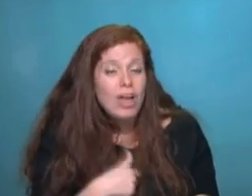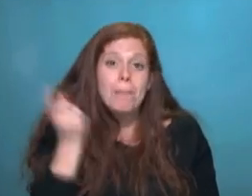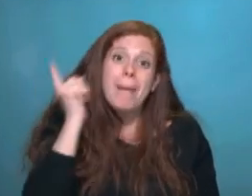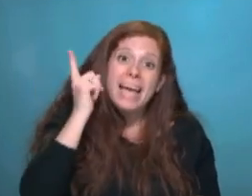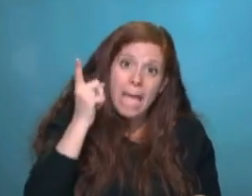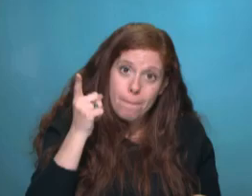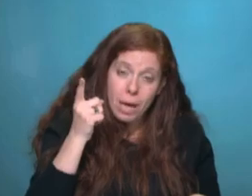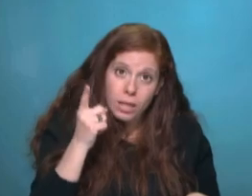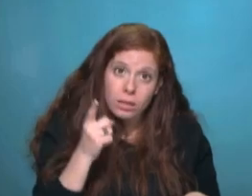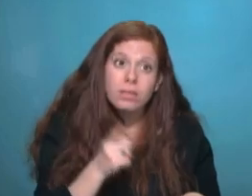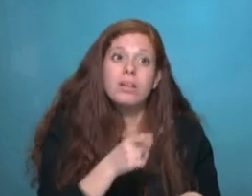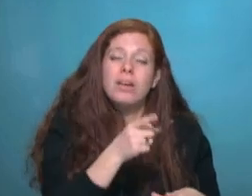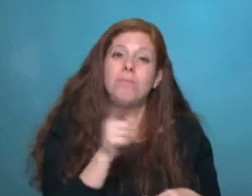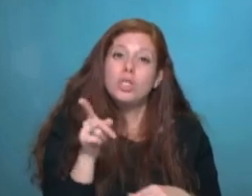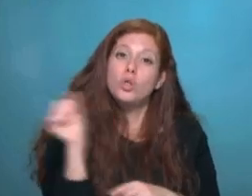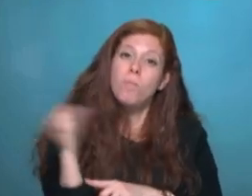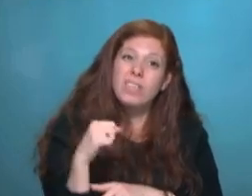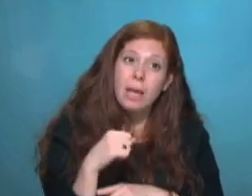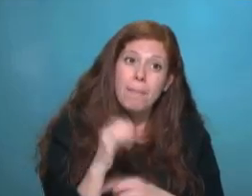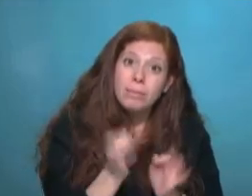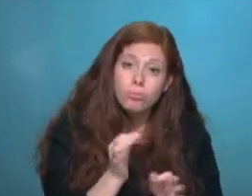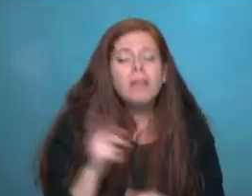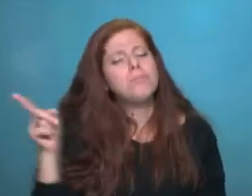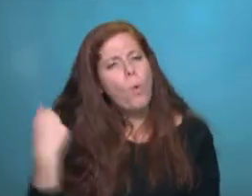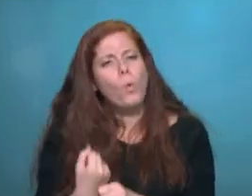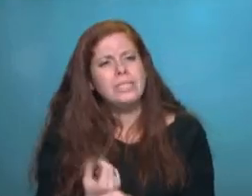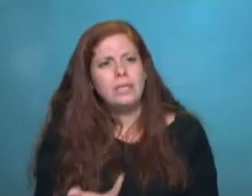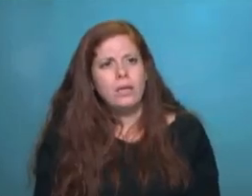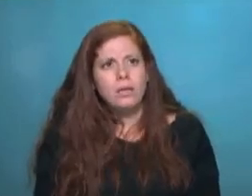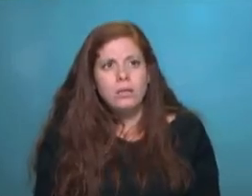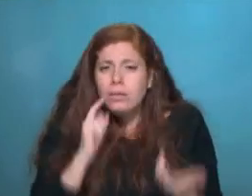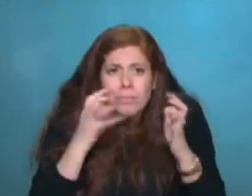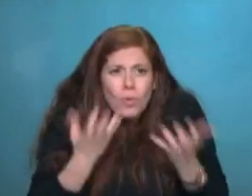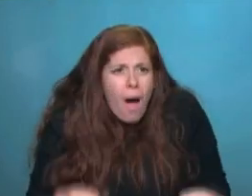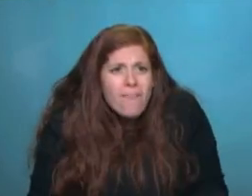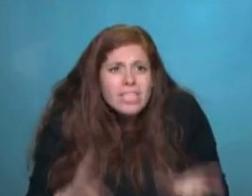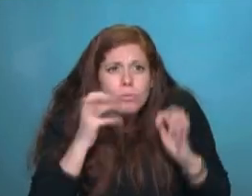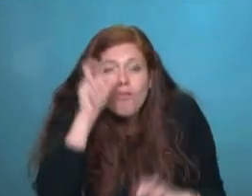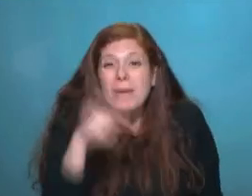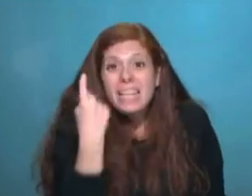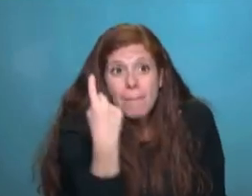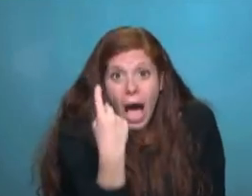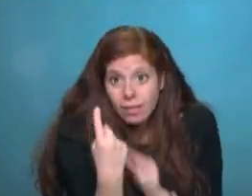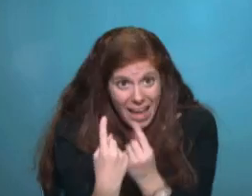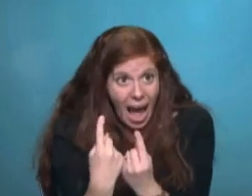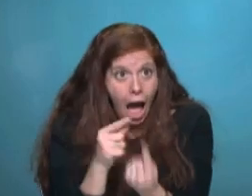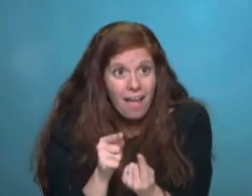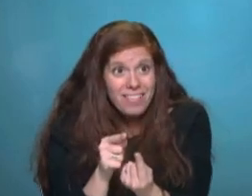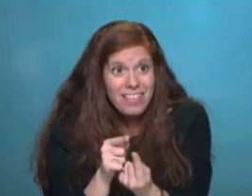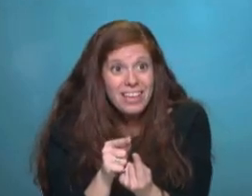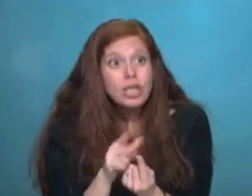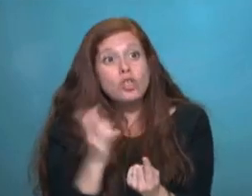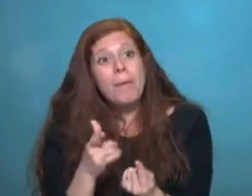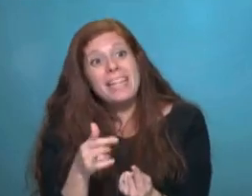בנקיטת הליכים ביזיון בית משפט, ההליך מבוצע. זה מטורף. זה לא... בן אדם אחד שבין לשתות את